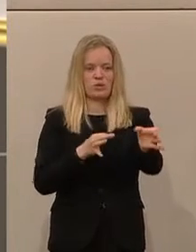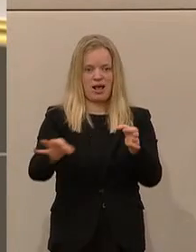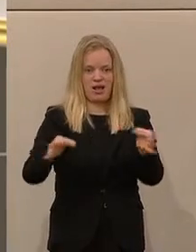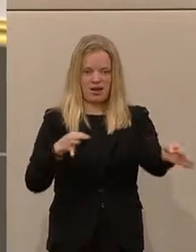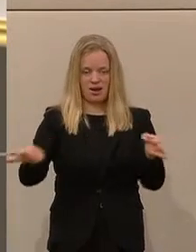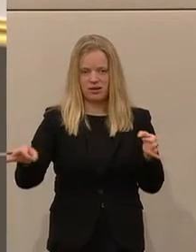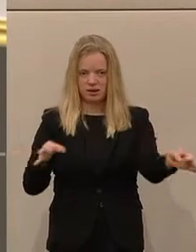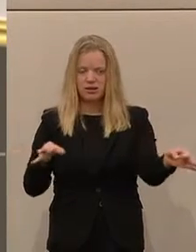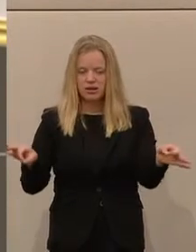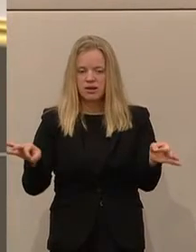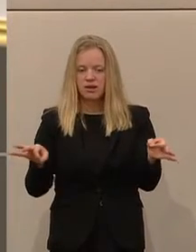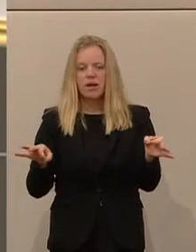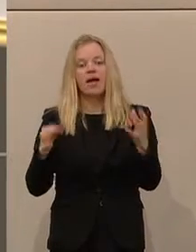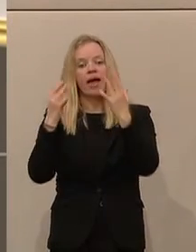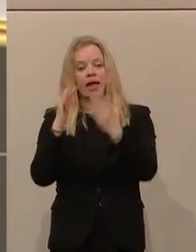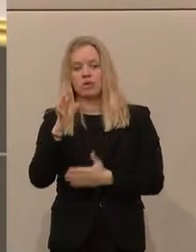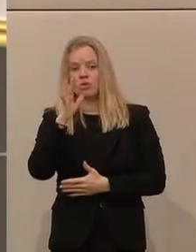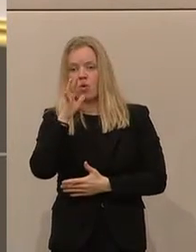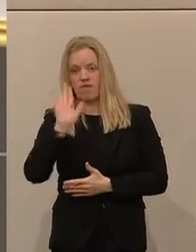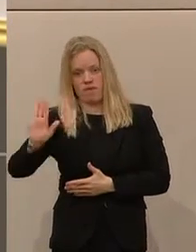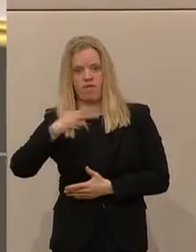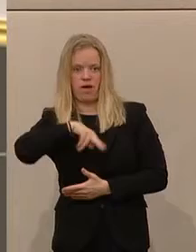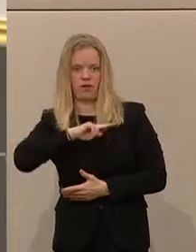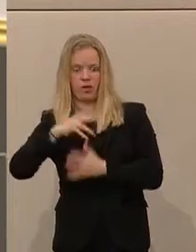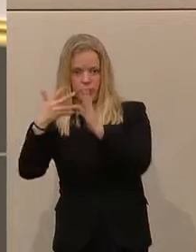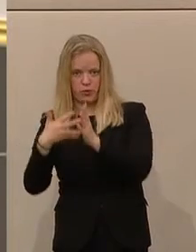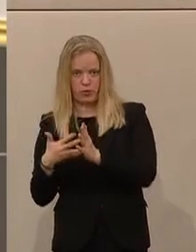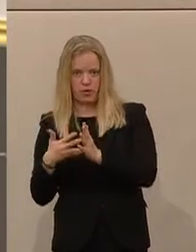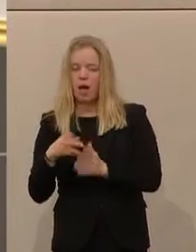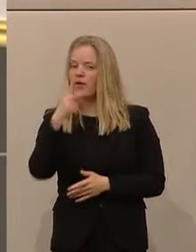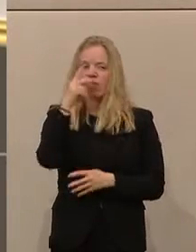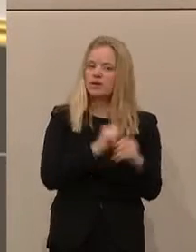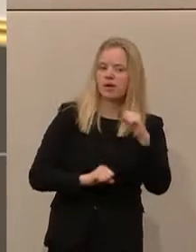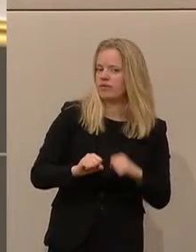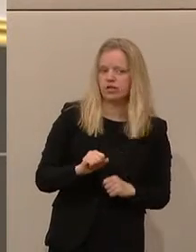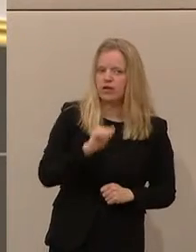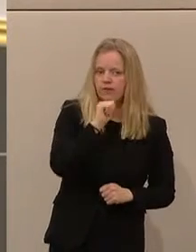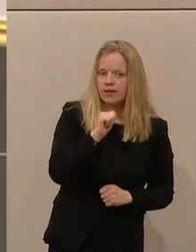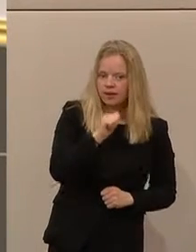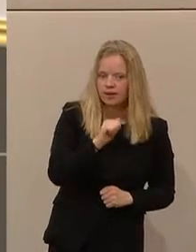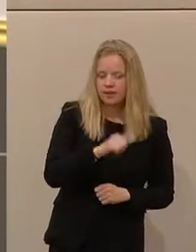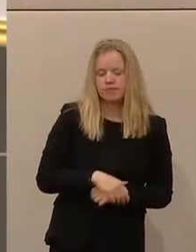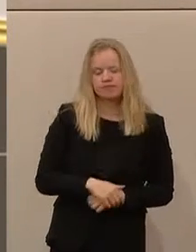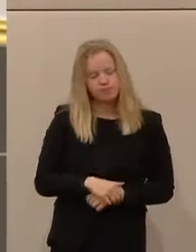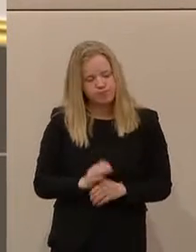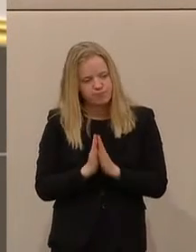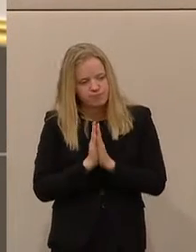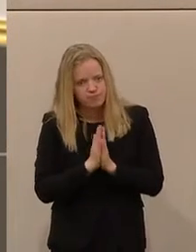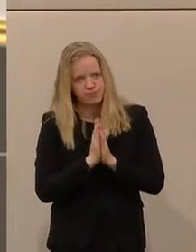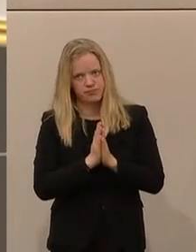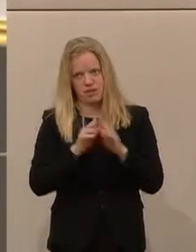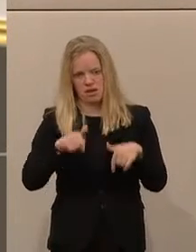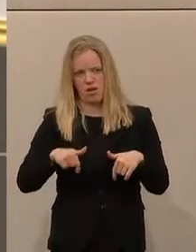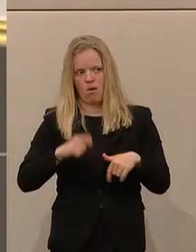ist wertvollerweise der Rechnungshof prüfzuständig, nicht aber die Volksanwaltschaft. Ich darf dieses Hohe Haus